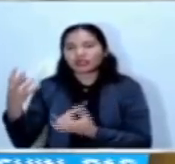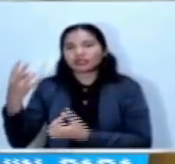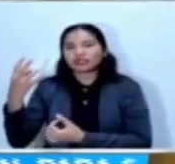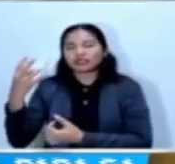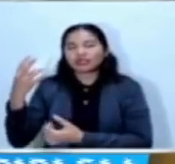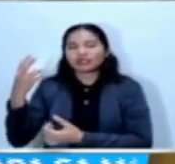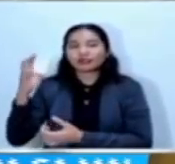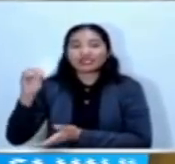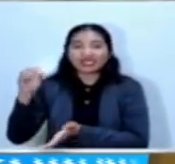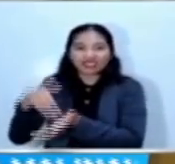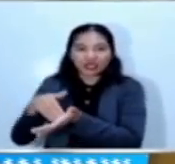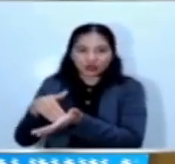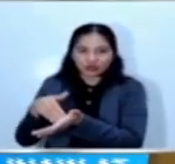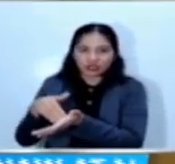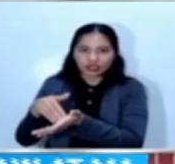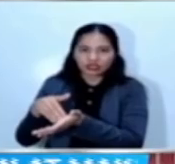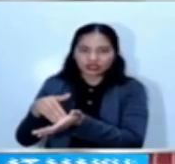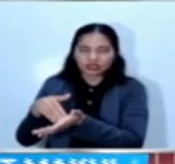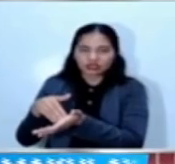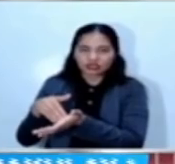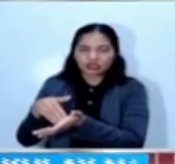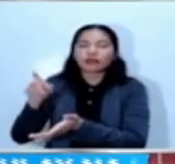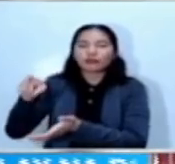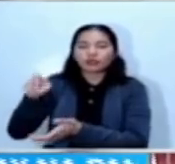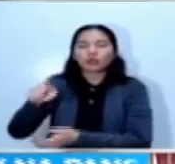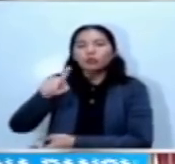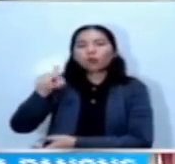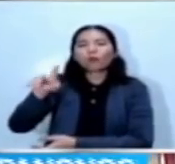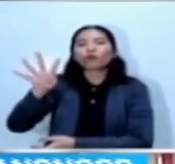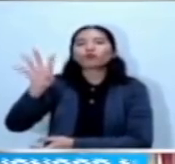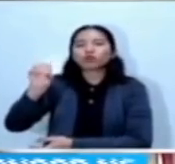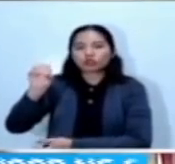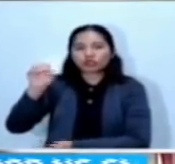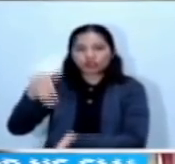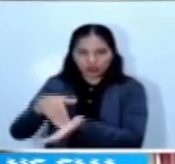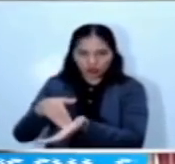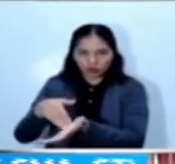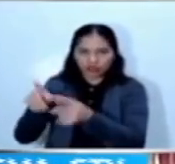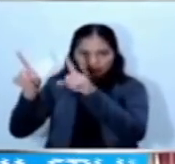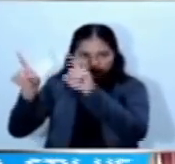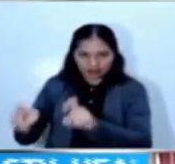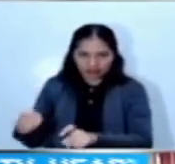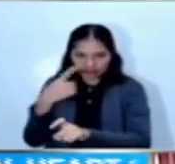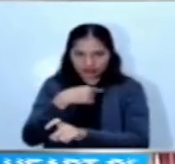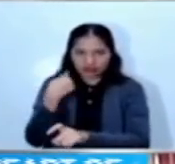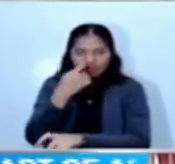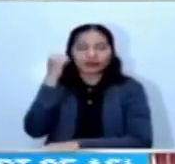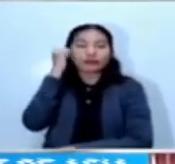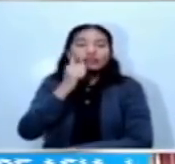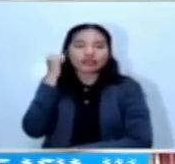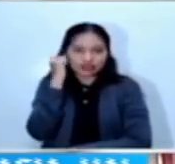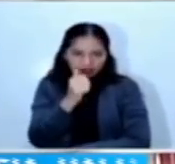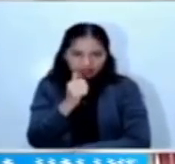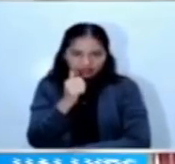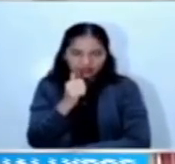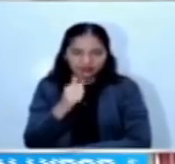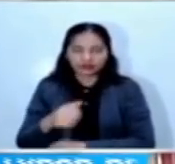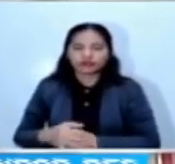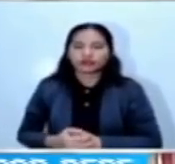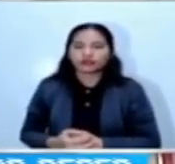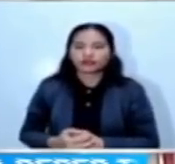to 140,000 tests per day. Malaking may tutulong nito. We can augment this kahit hindi